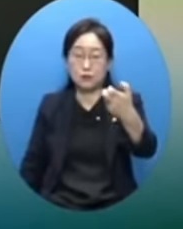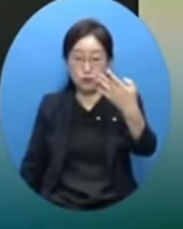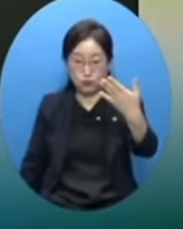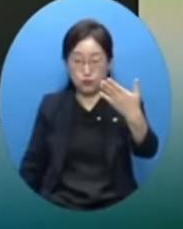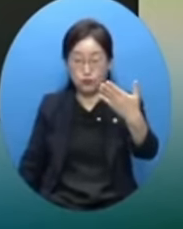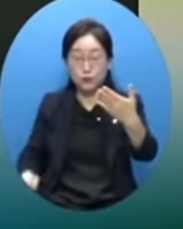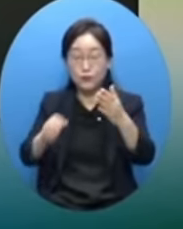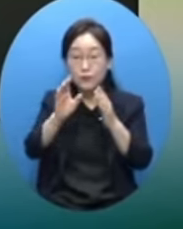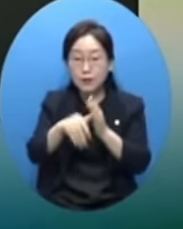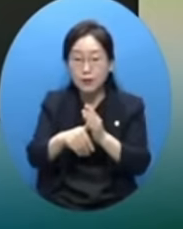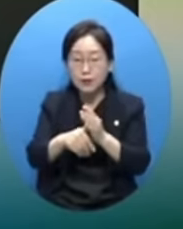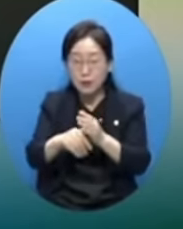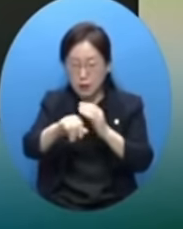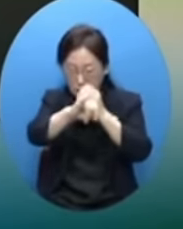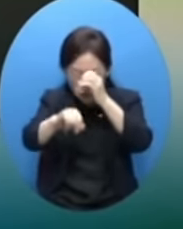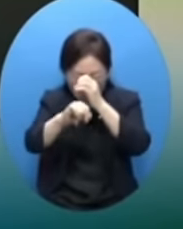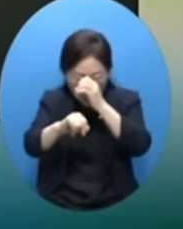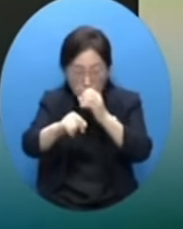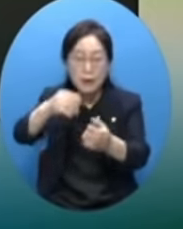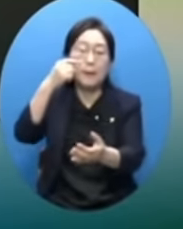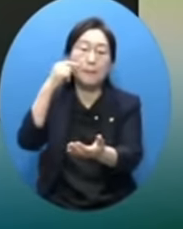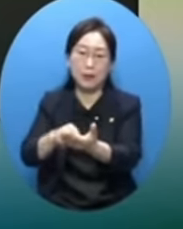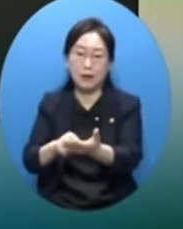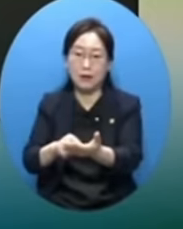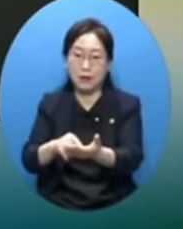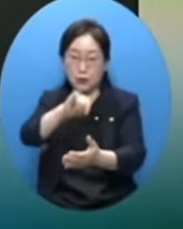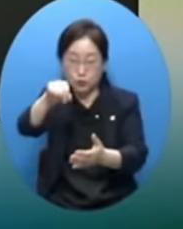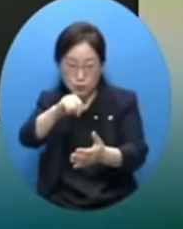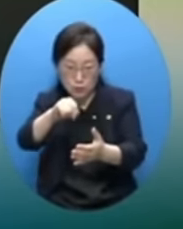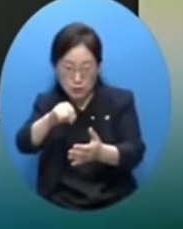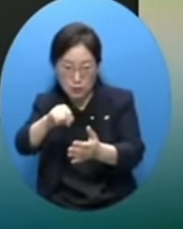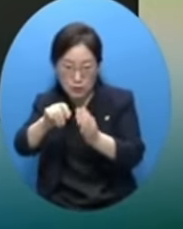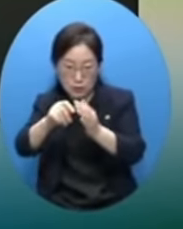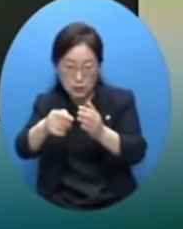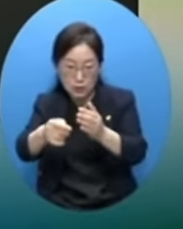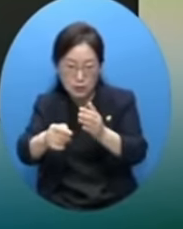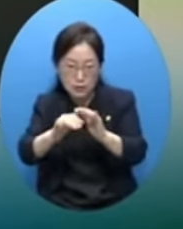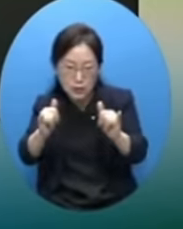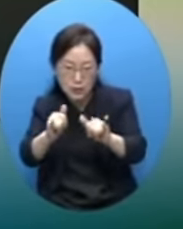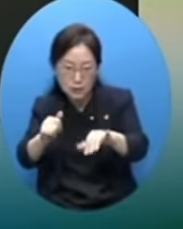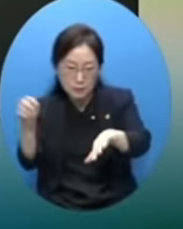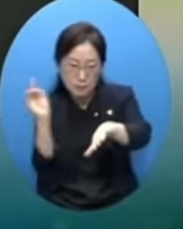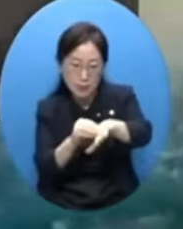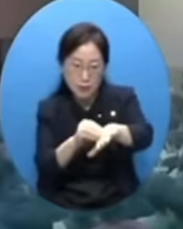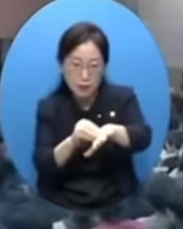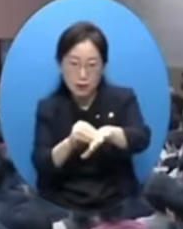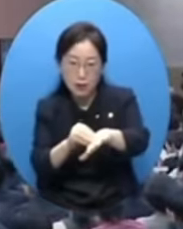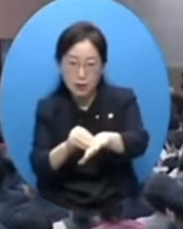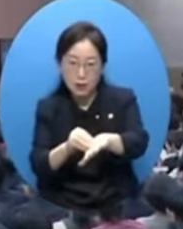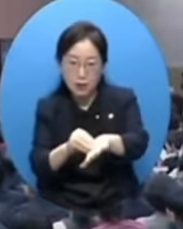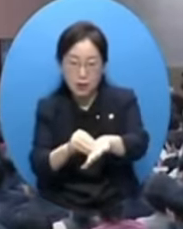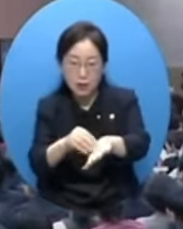균을 발견했습니다. 아, 이 균이 들어와서 사람의 피부를 다 죽게 하는구나.